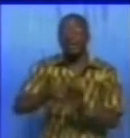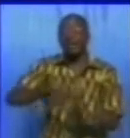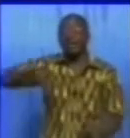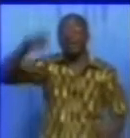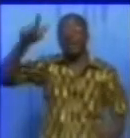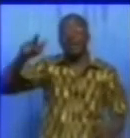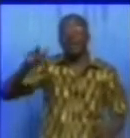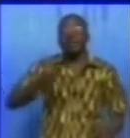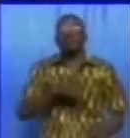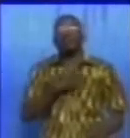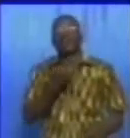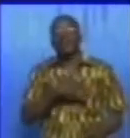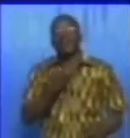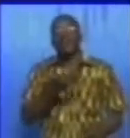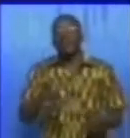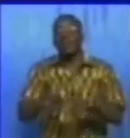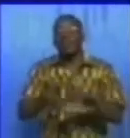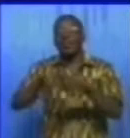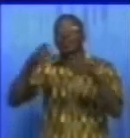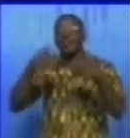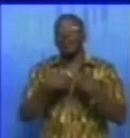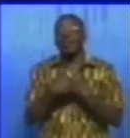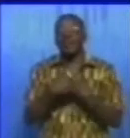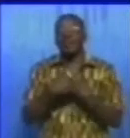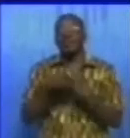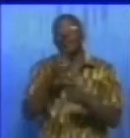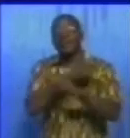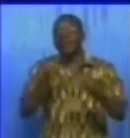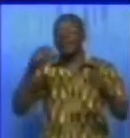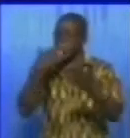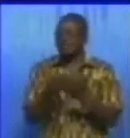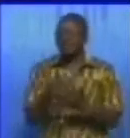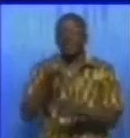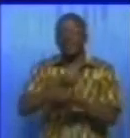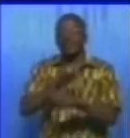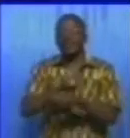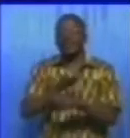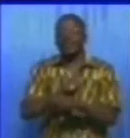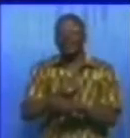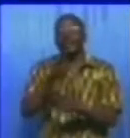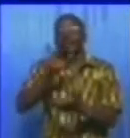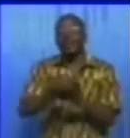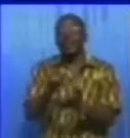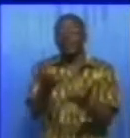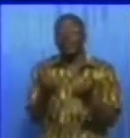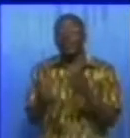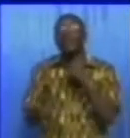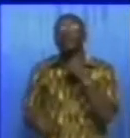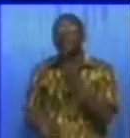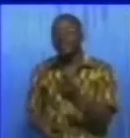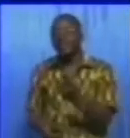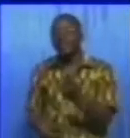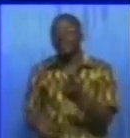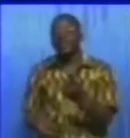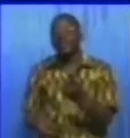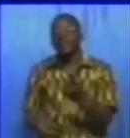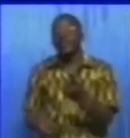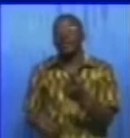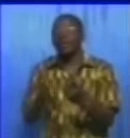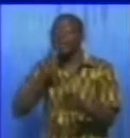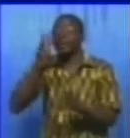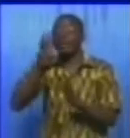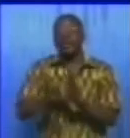On est fiers même d'avoir cette ville-là. C'est très bien travaillé, ce que je veux dire. Et